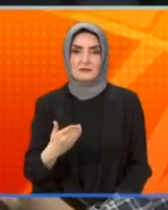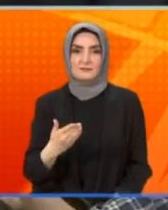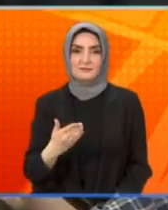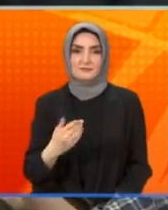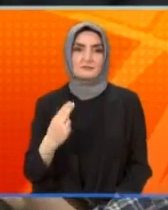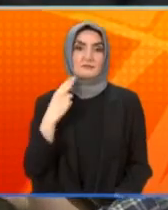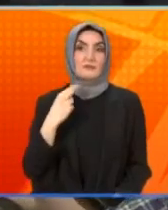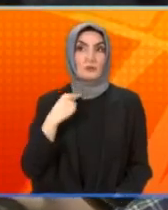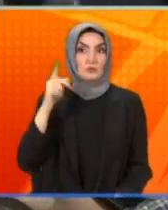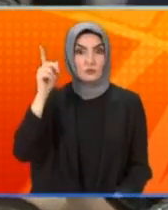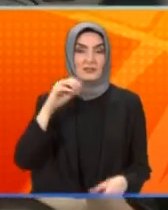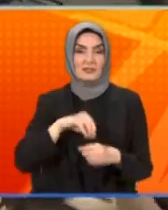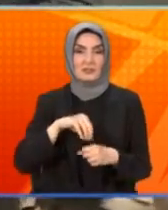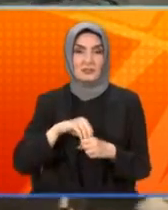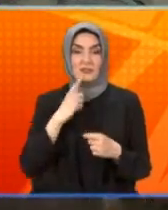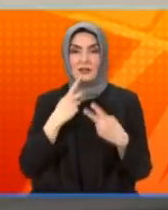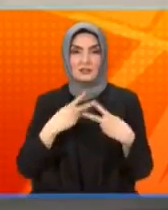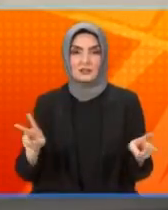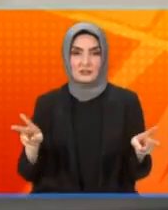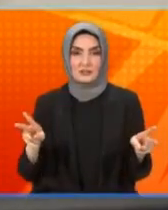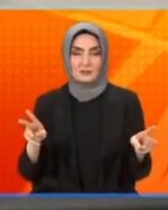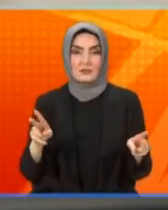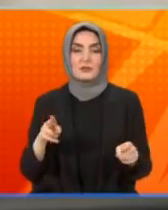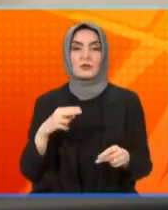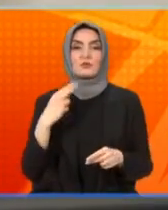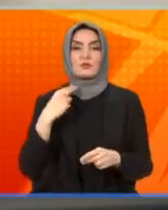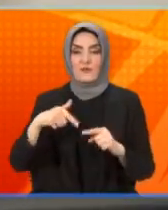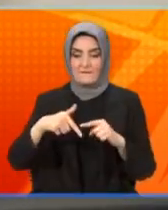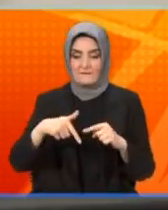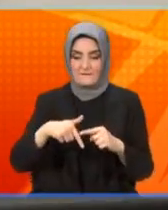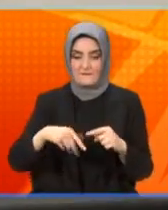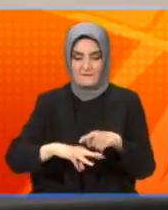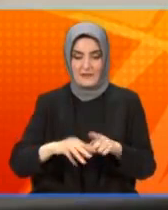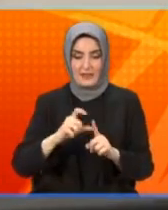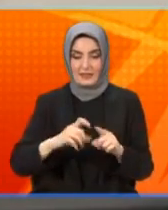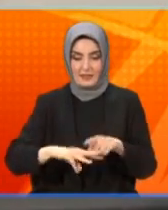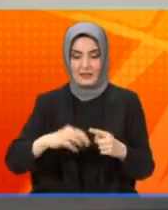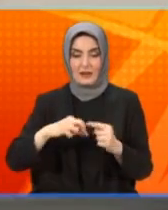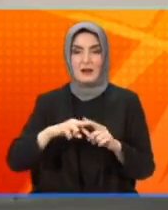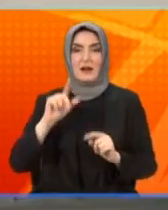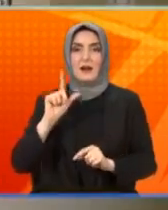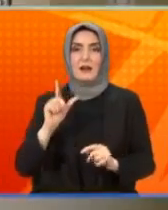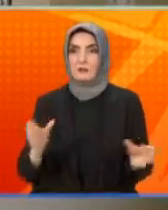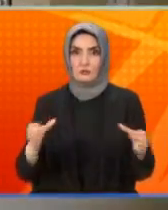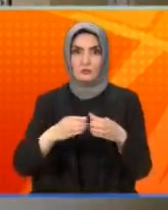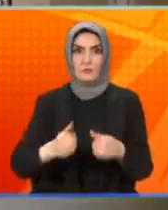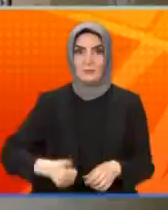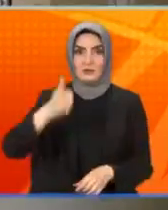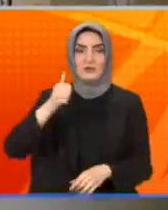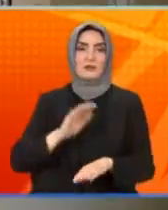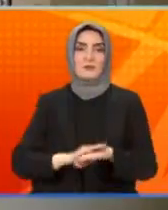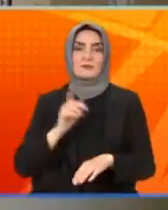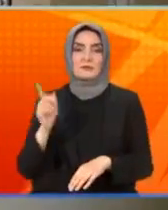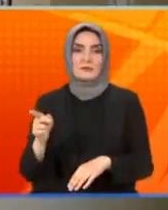Moskova adına açıklamayı Rusya Federal Biyomedikal Ajansı Başkanı Veronika Skvortsova yaptı. Rus yetkili, Çin ve